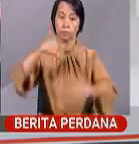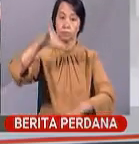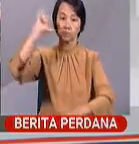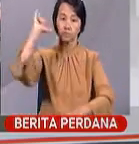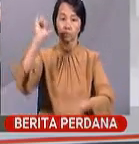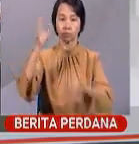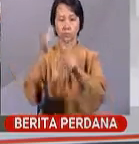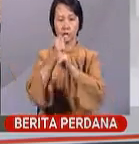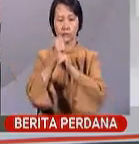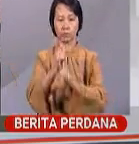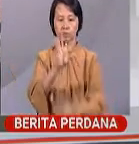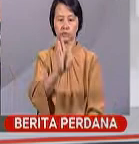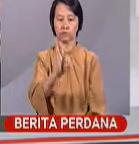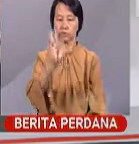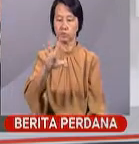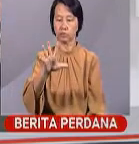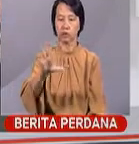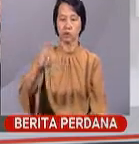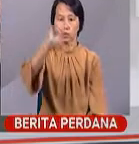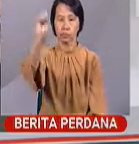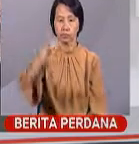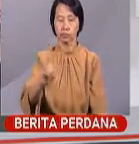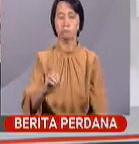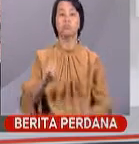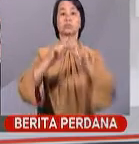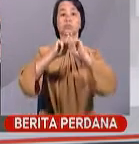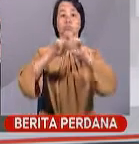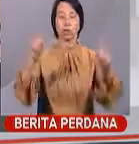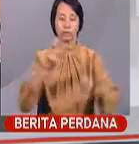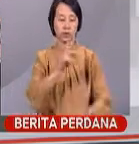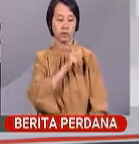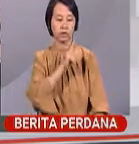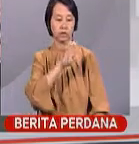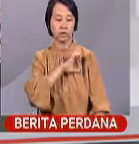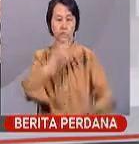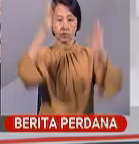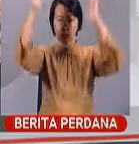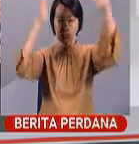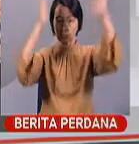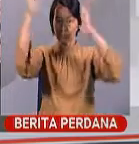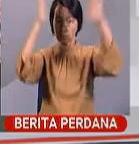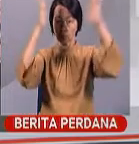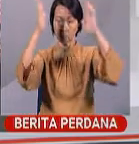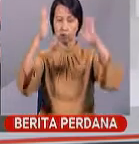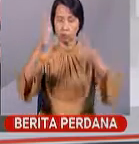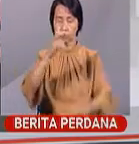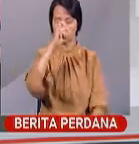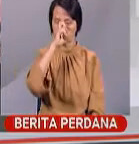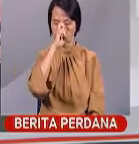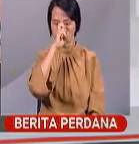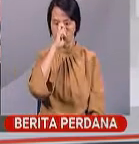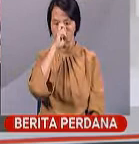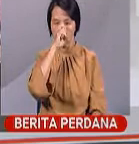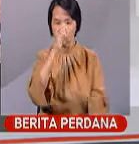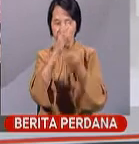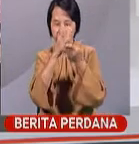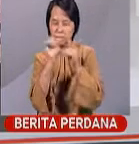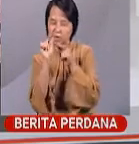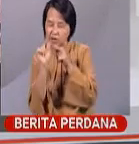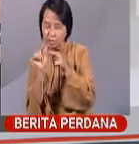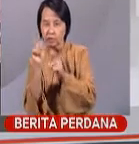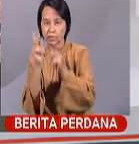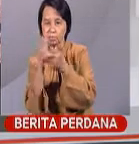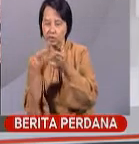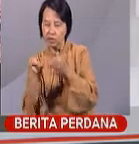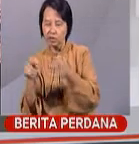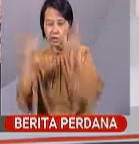yang mencapai 95%, namun Ketua Polis Negara Tan Sri Abdul Hamid Badur menegaskan sebilangan kecil individu